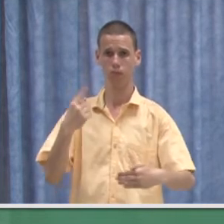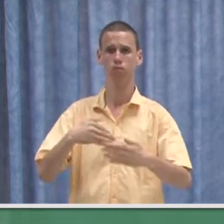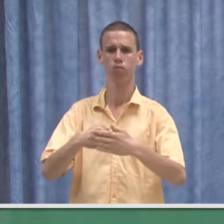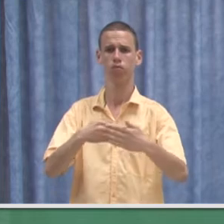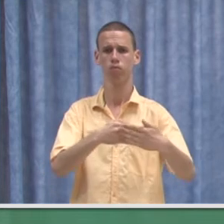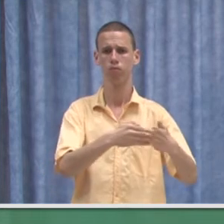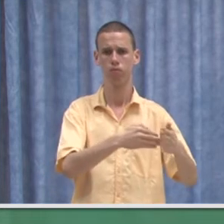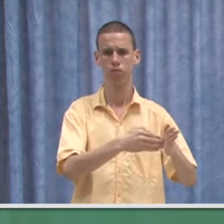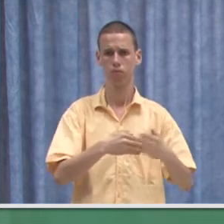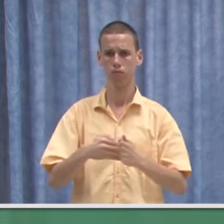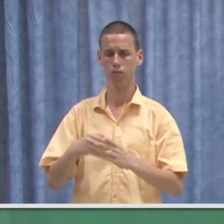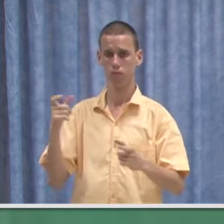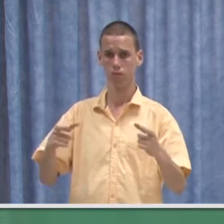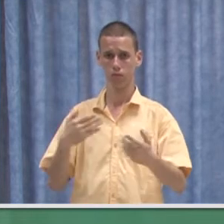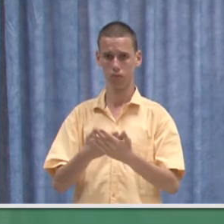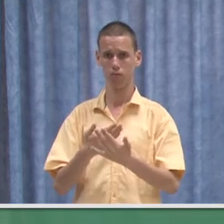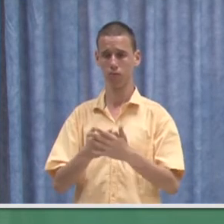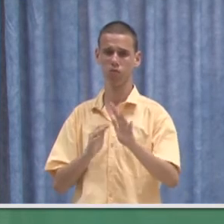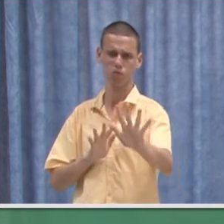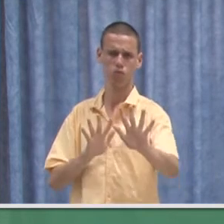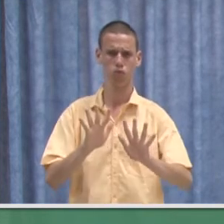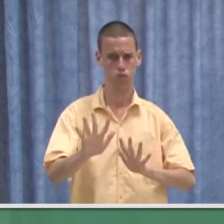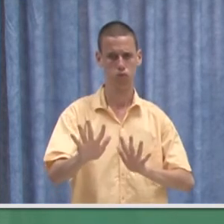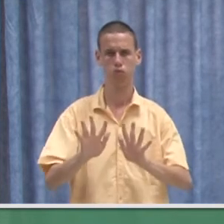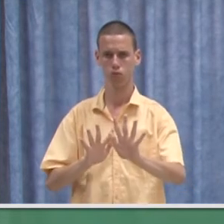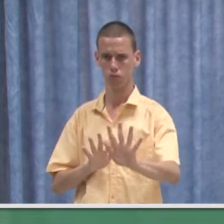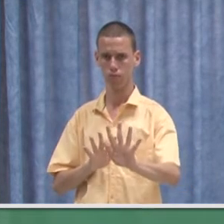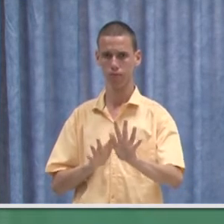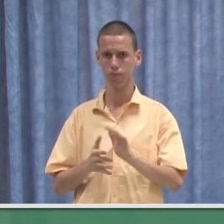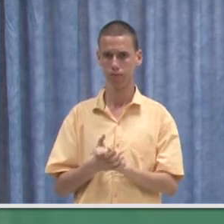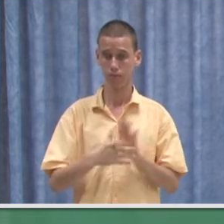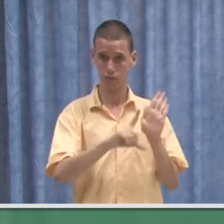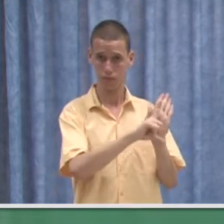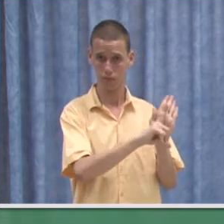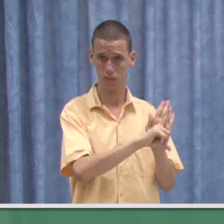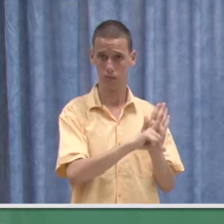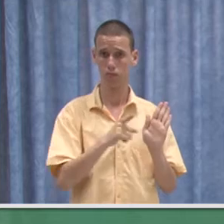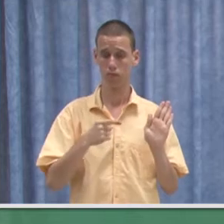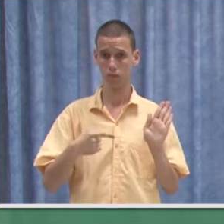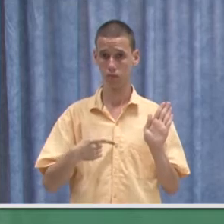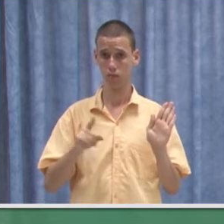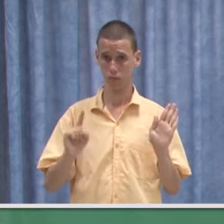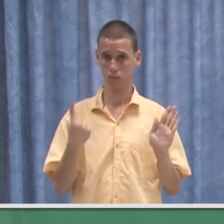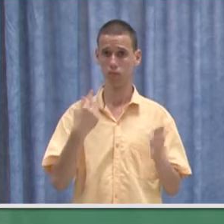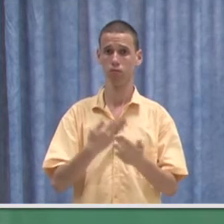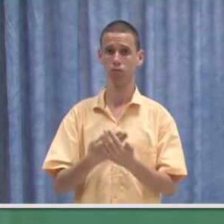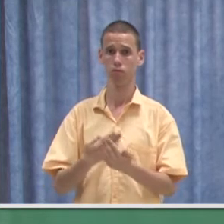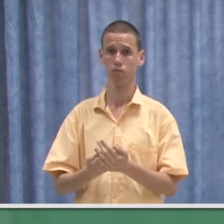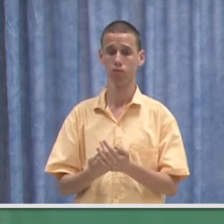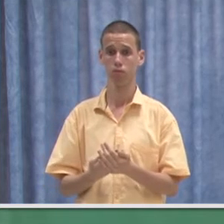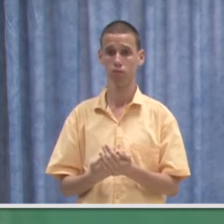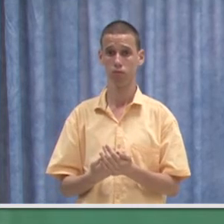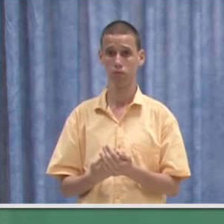pour retirer graduellement. Mais c'est ça la loi rester là, comme un outil qui nous peut servir n'importe qui pour contrôler la